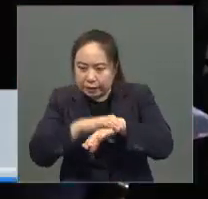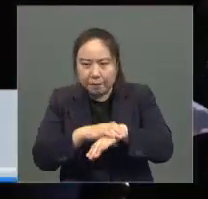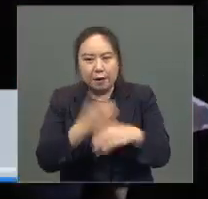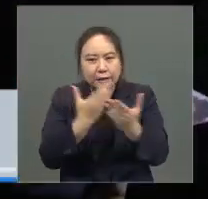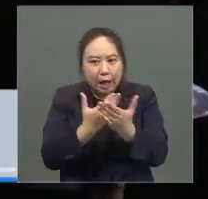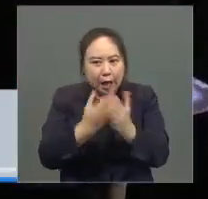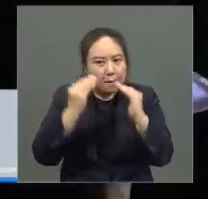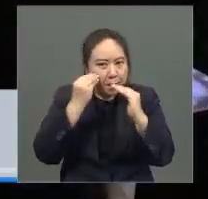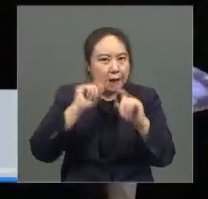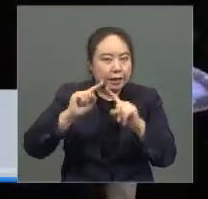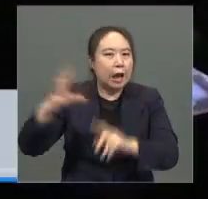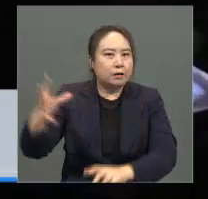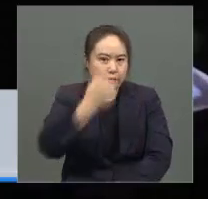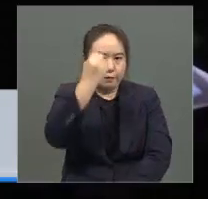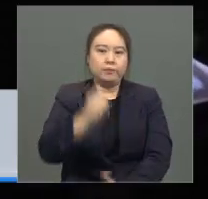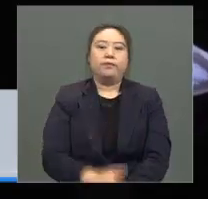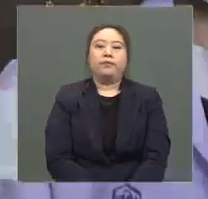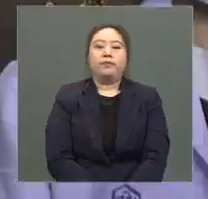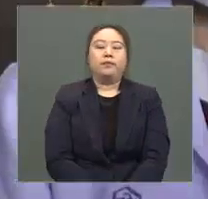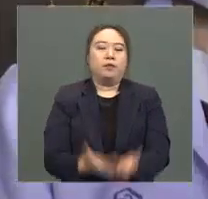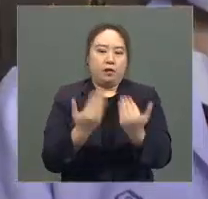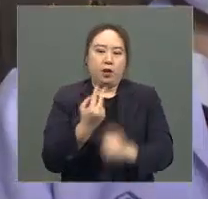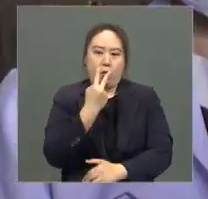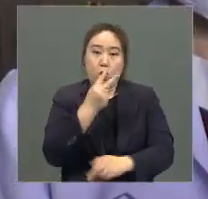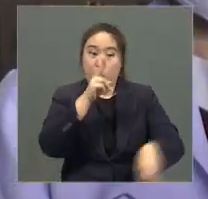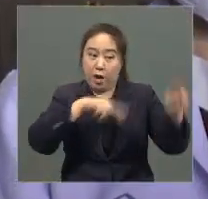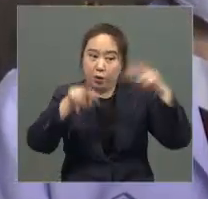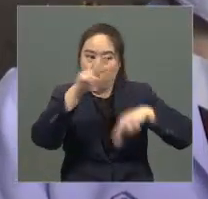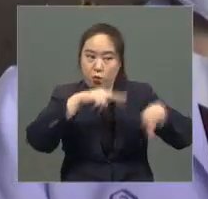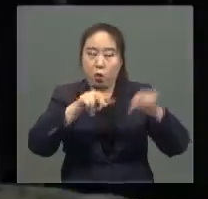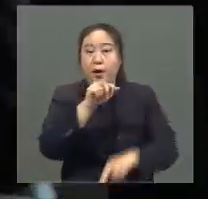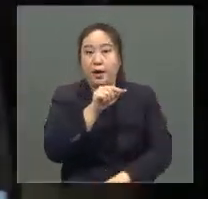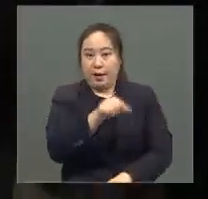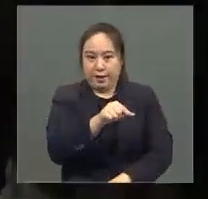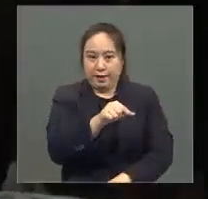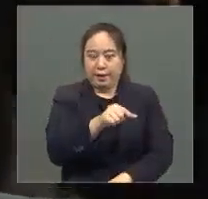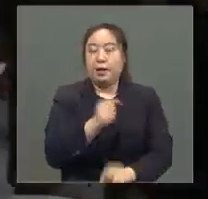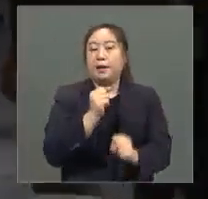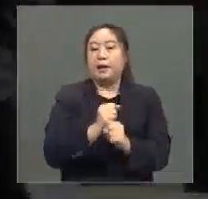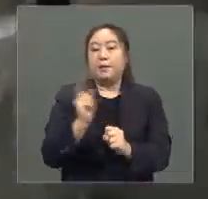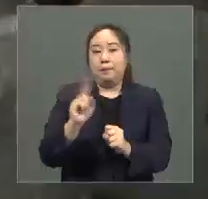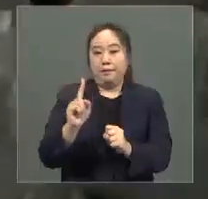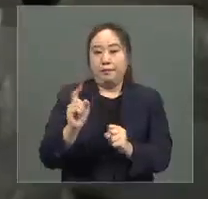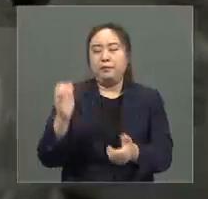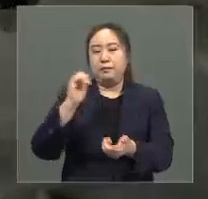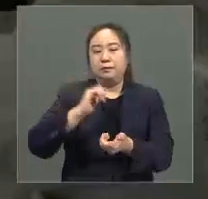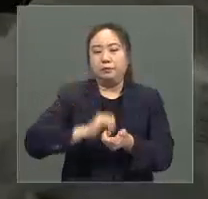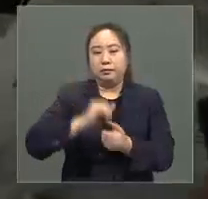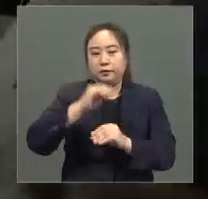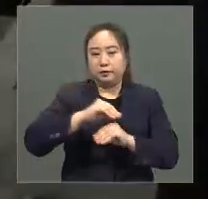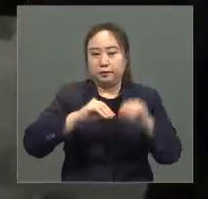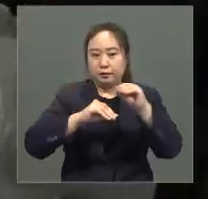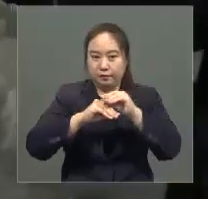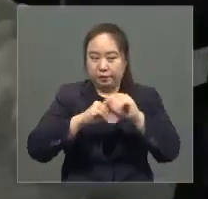ยึดทรัพย์สินต่อไปนายสมศักดิ์บอกว่าการตรวจค้นในครั้งนี้เนี่ยเป็นการบูรณาการร่วมกันของโครงการ